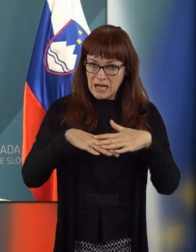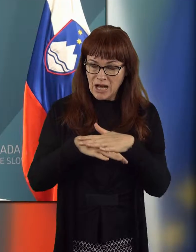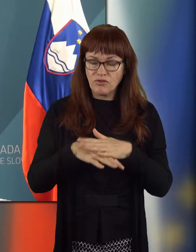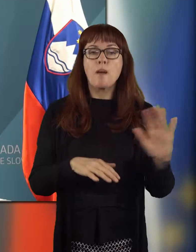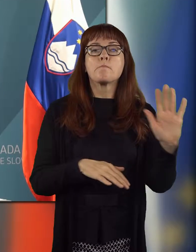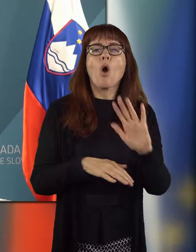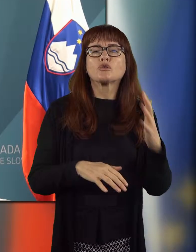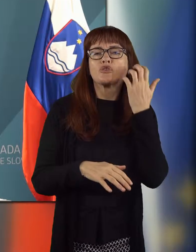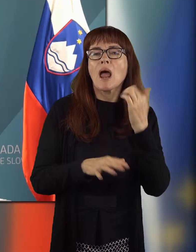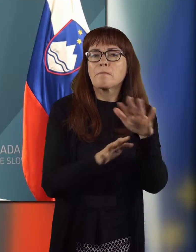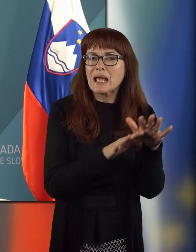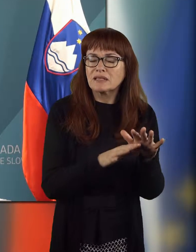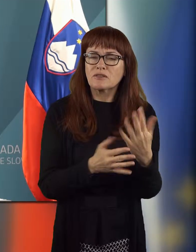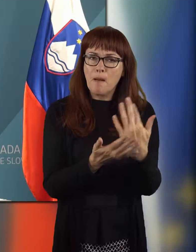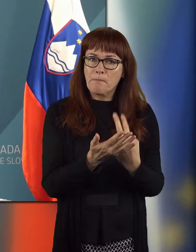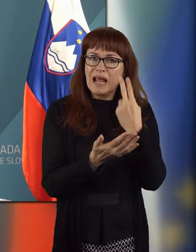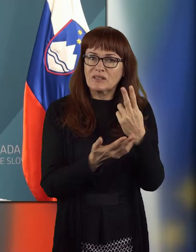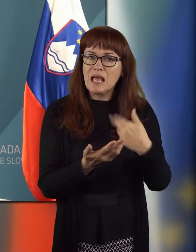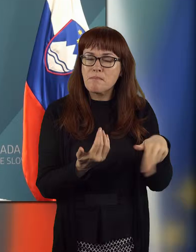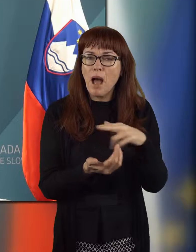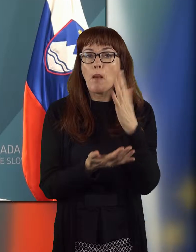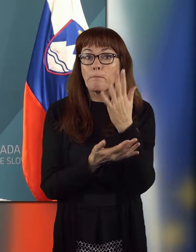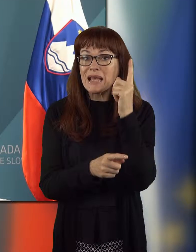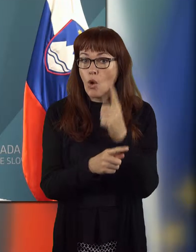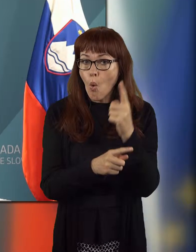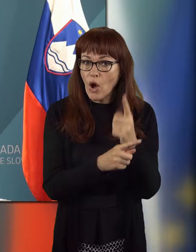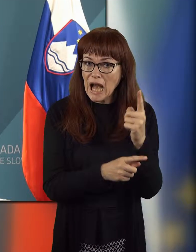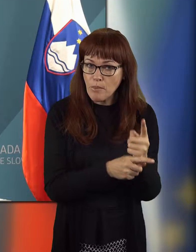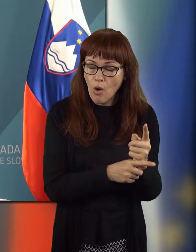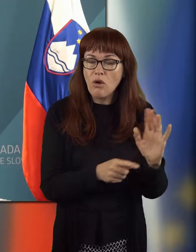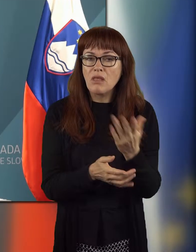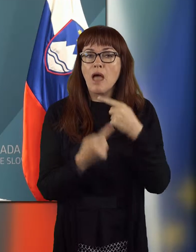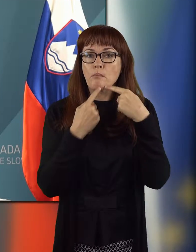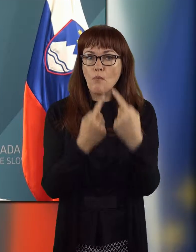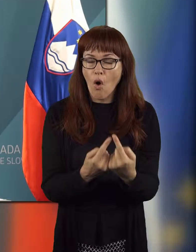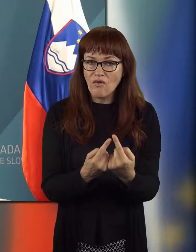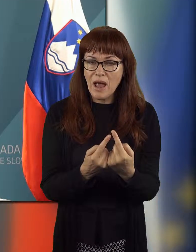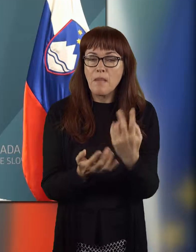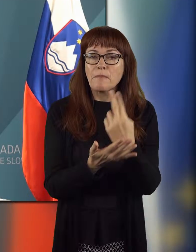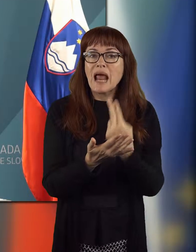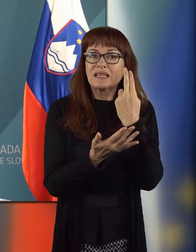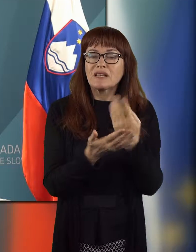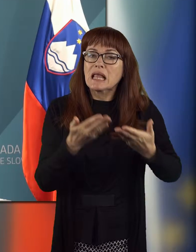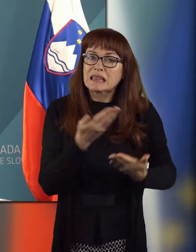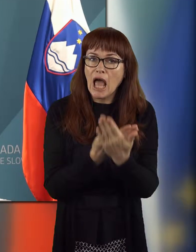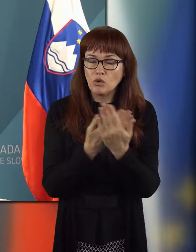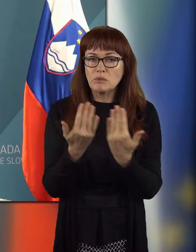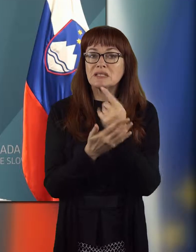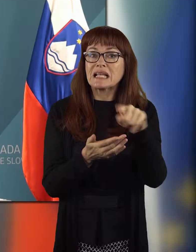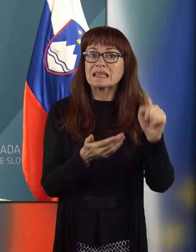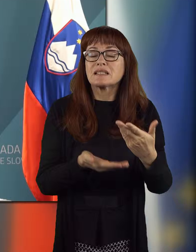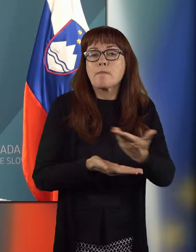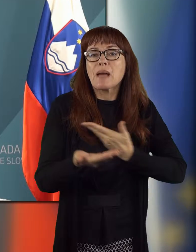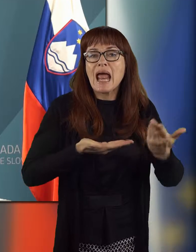Na področju kmetijstva imamo predvidenih 5 ukrepov. Naj povem, da je predvideno nadomestilo